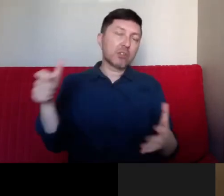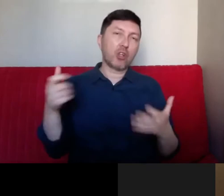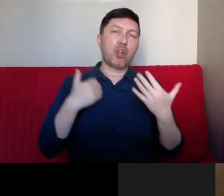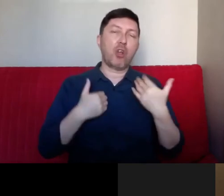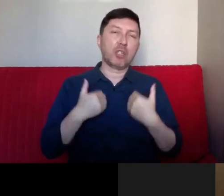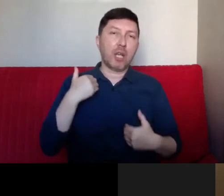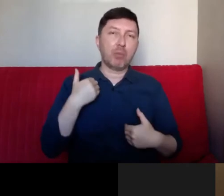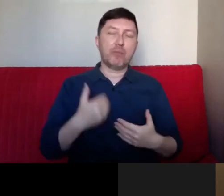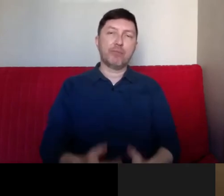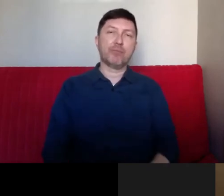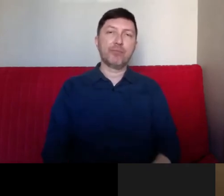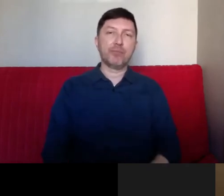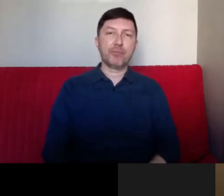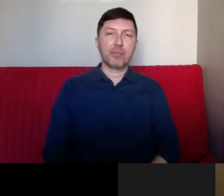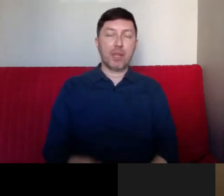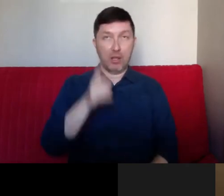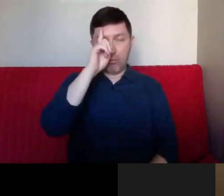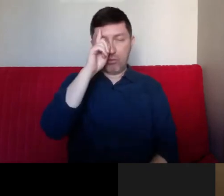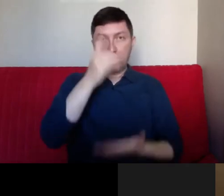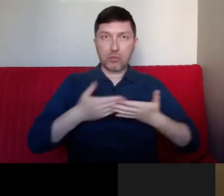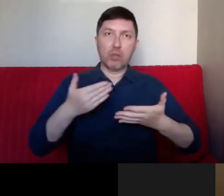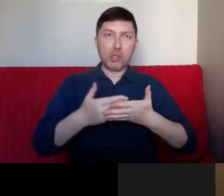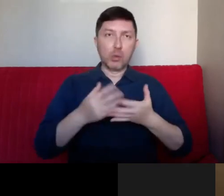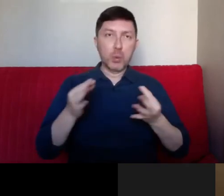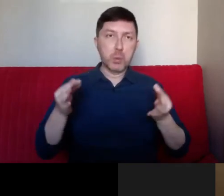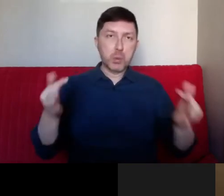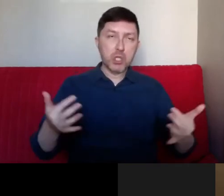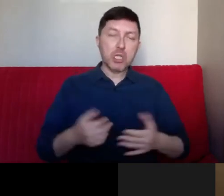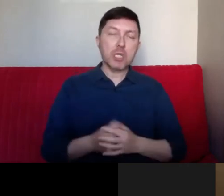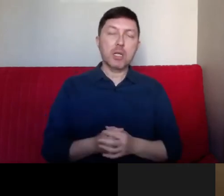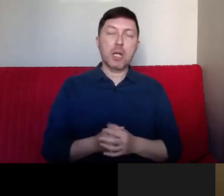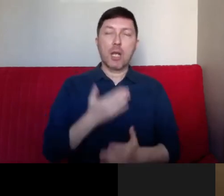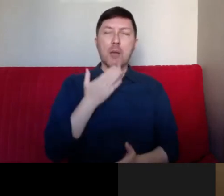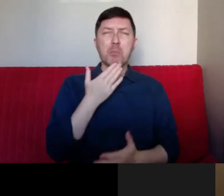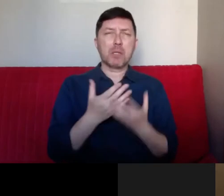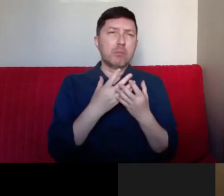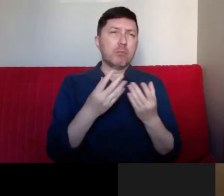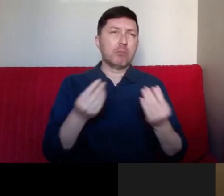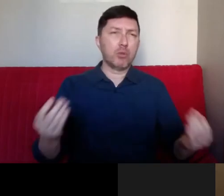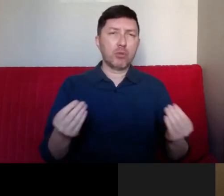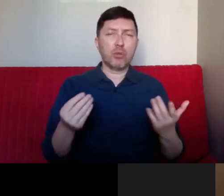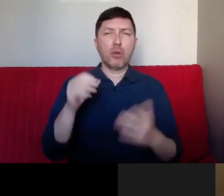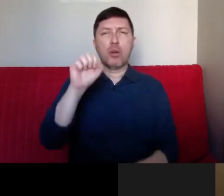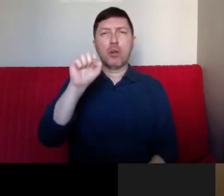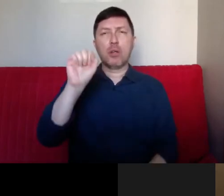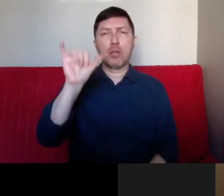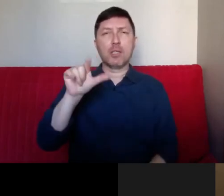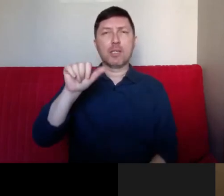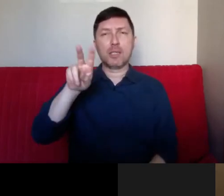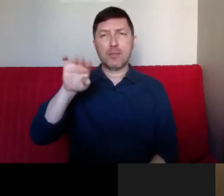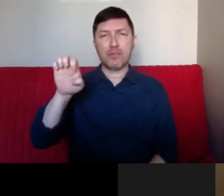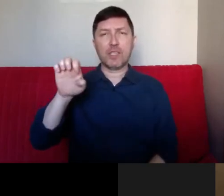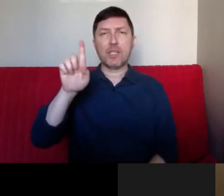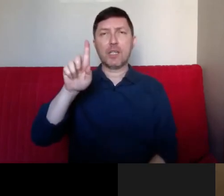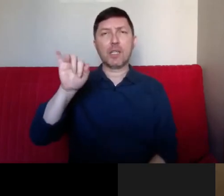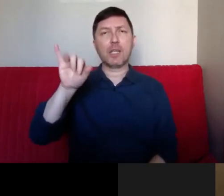la situation est difficile. Un immense merci aussi à Sylvie Guillaume et à ses